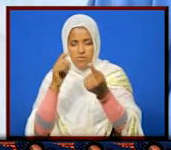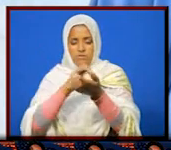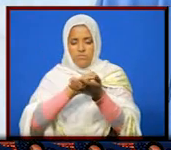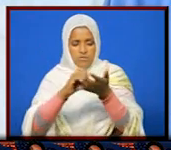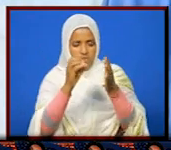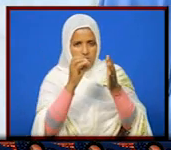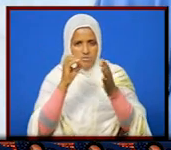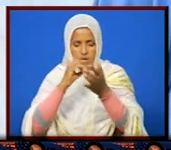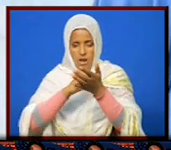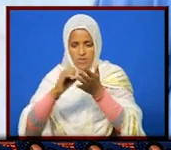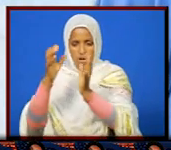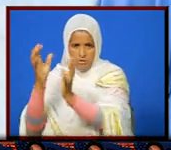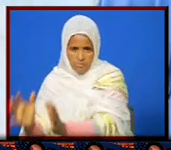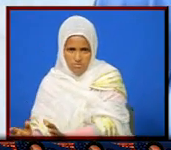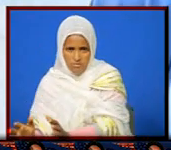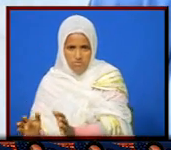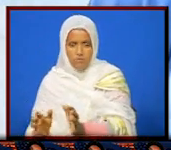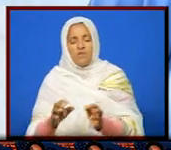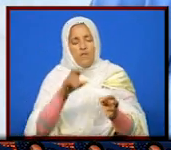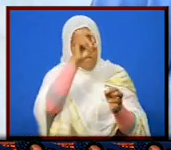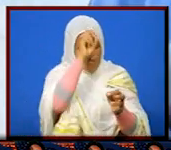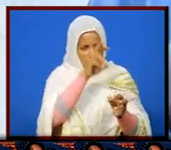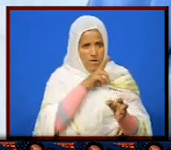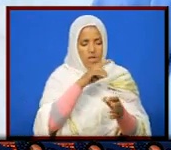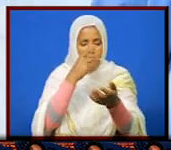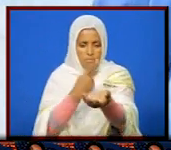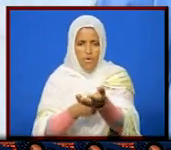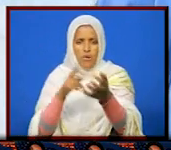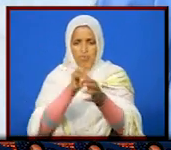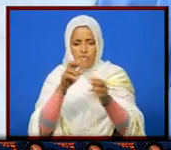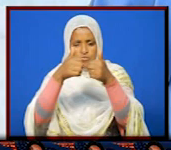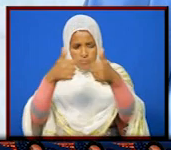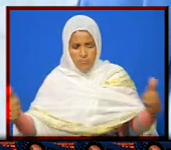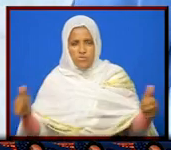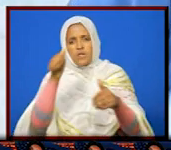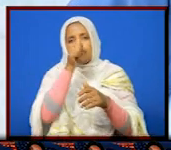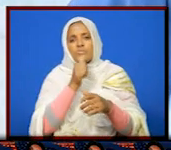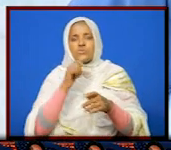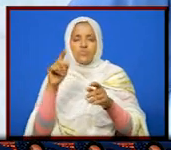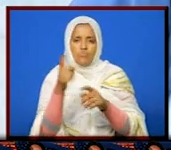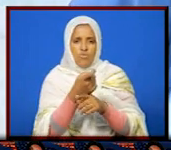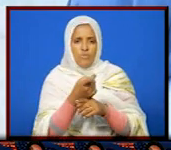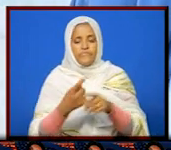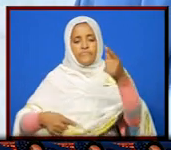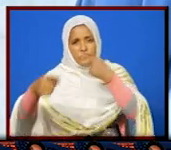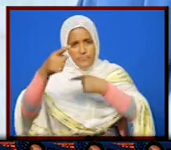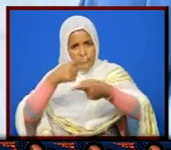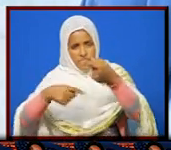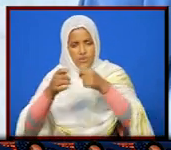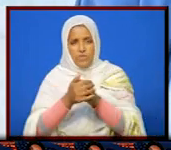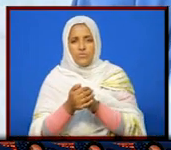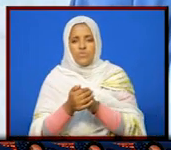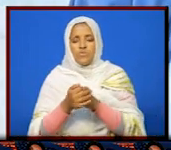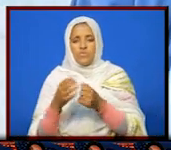ሀጣንን ከጻድቃን በጎችን ከፍየሎች ፍየሎችን ከበጎች የሚለይበት ምስጢር ነው የሚሆነው።